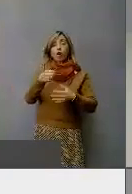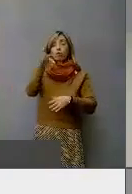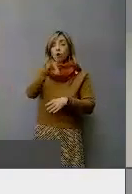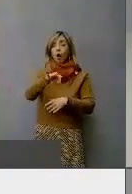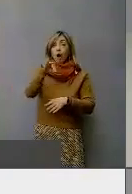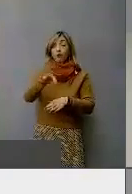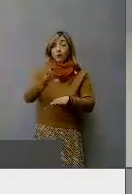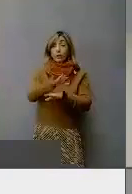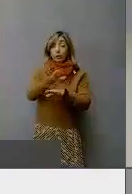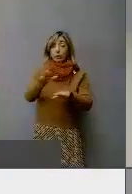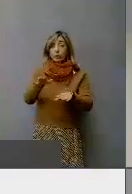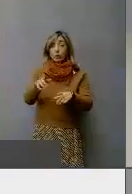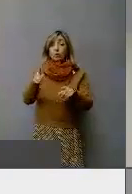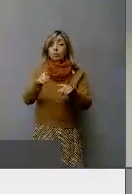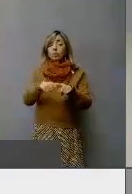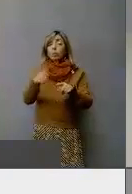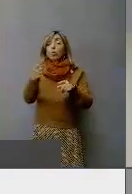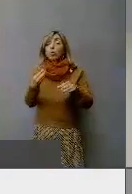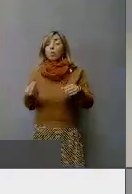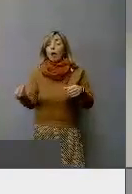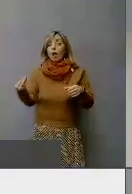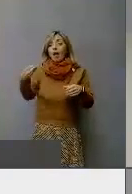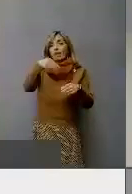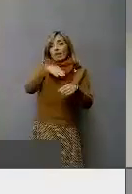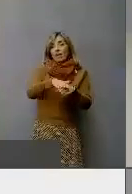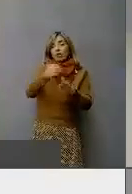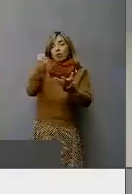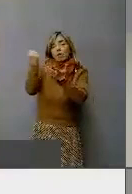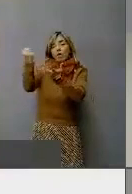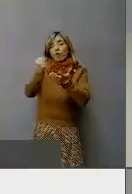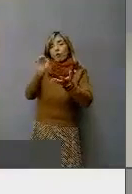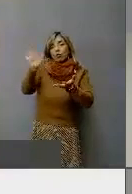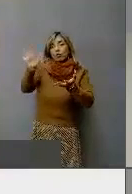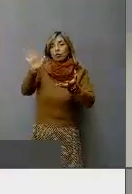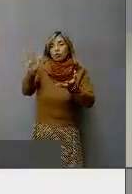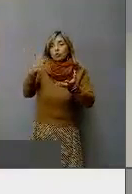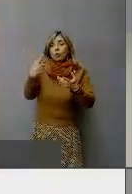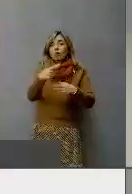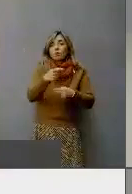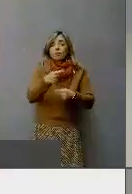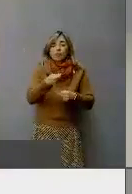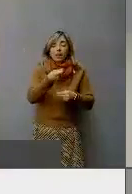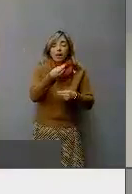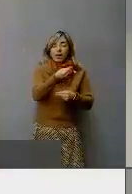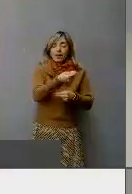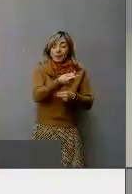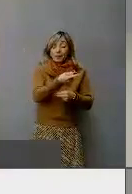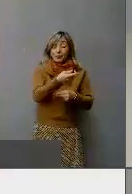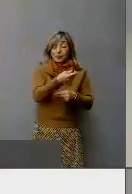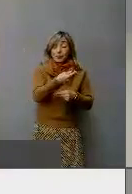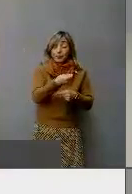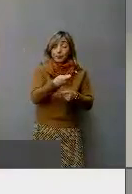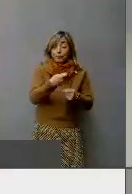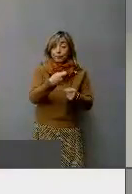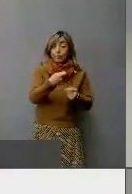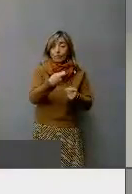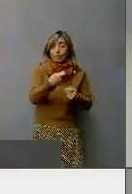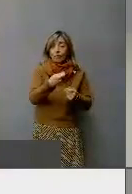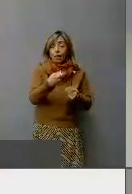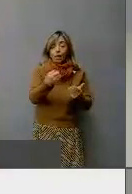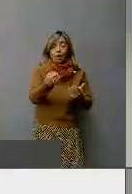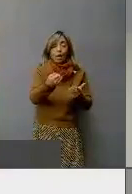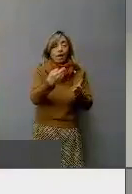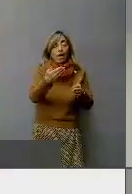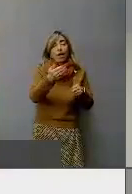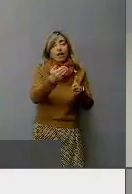con fondi proprio il tema della morosità incolpevole e chiaro che ritengo che questa clausola sia